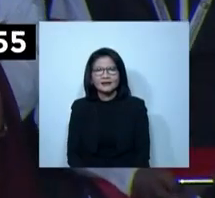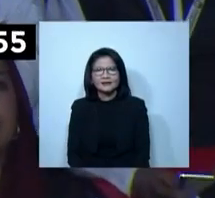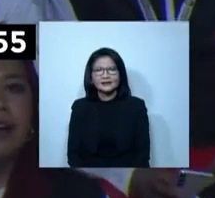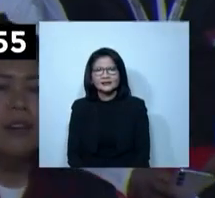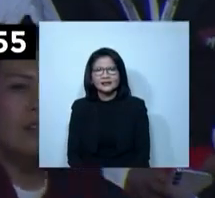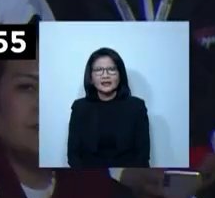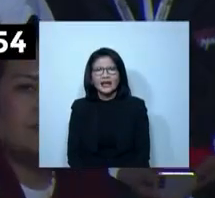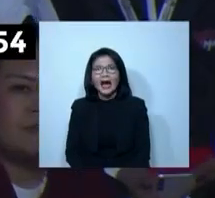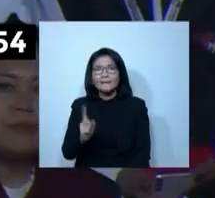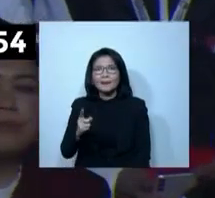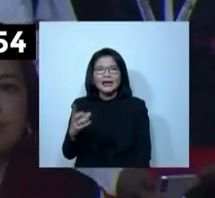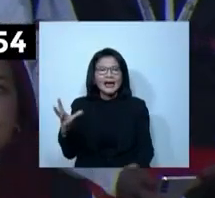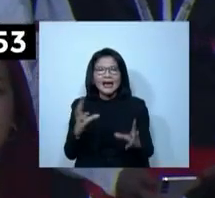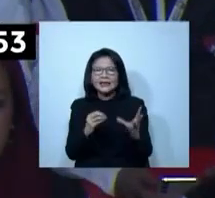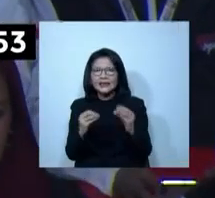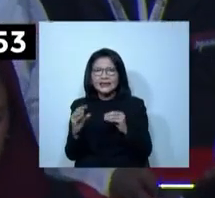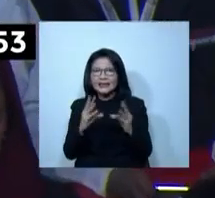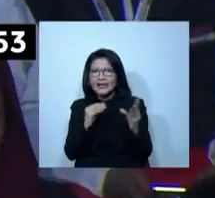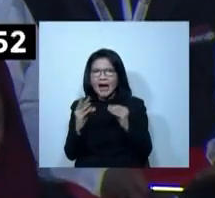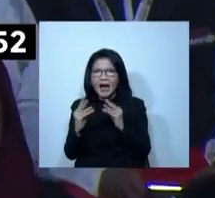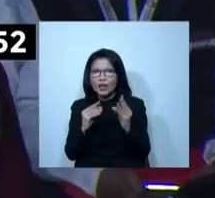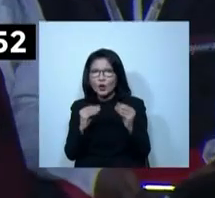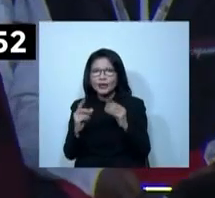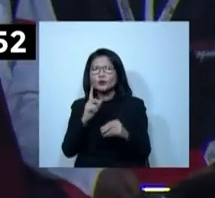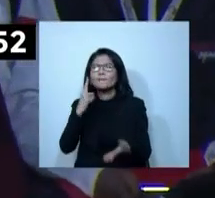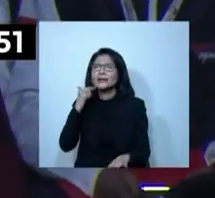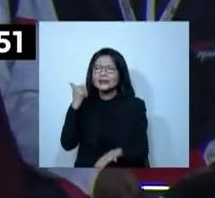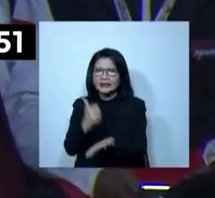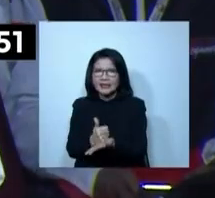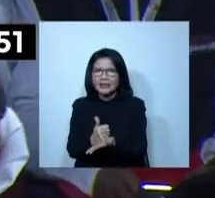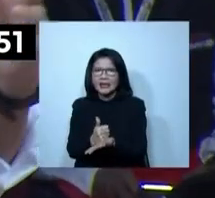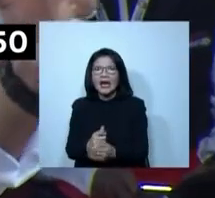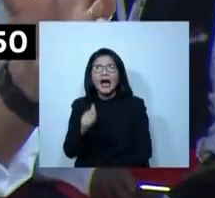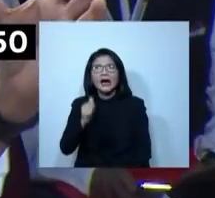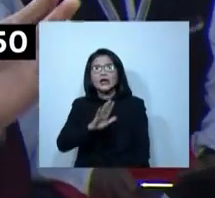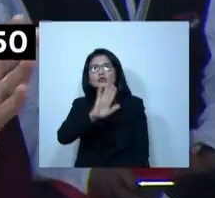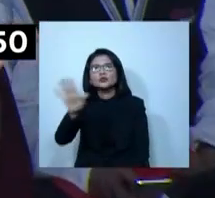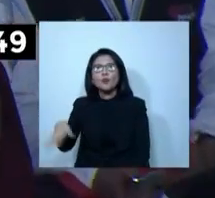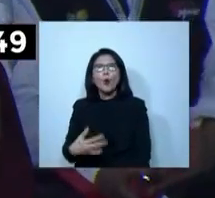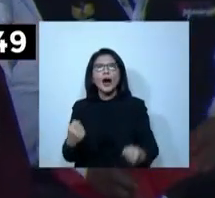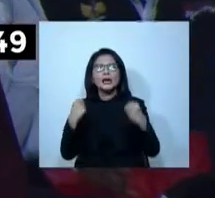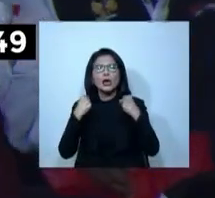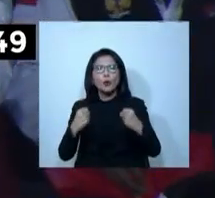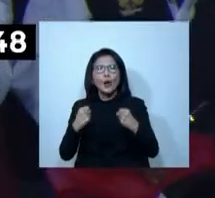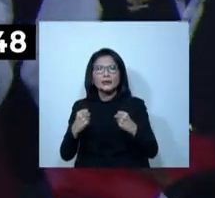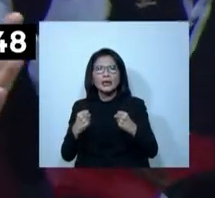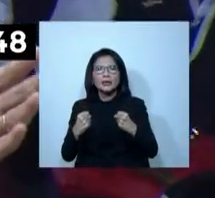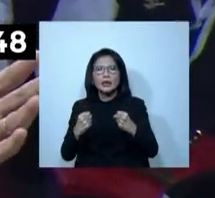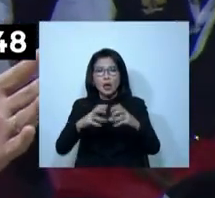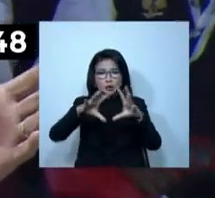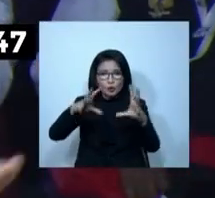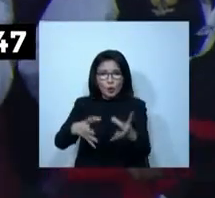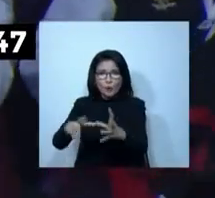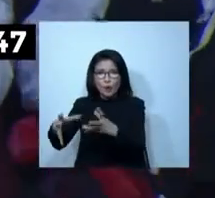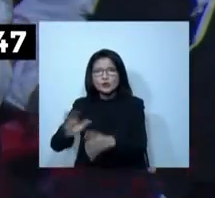lebih pada kulitnya saja gitu. Jadi saya kira itu sudah bisa dilihat. Saya tidak bisa menilai mana yang sudah secara